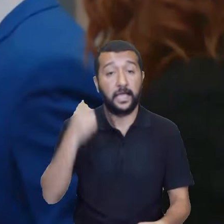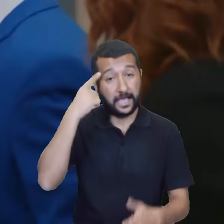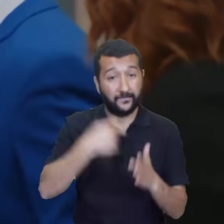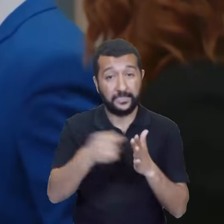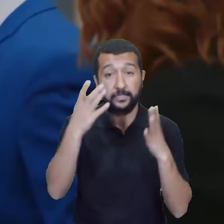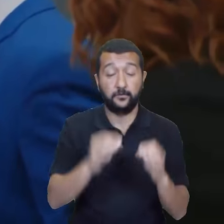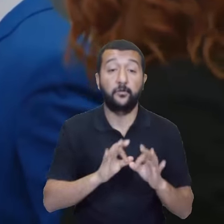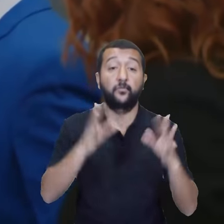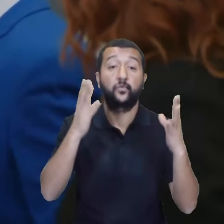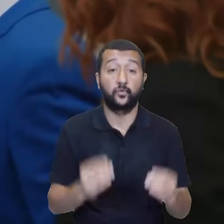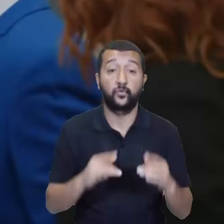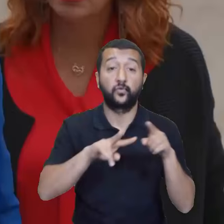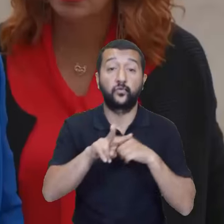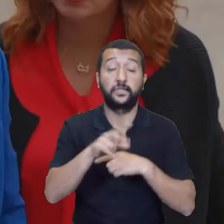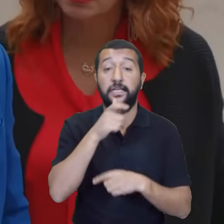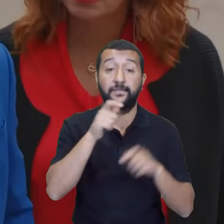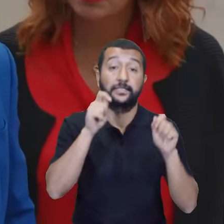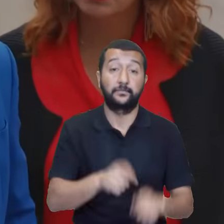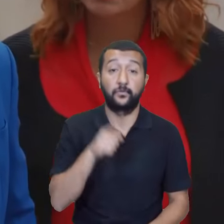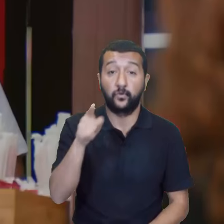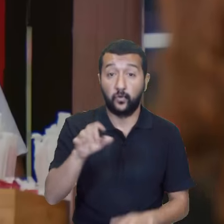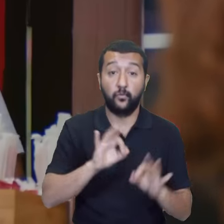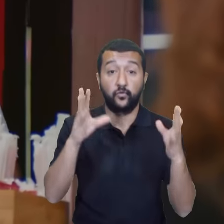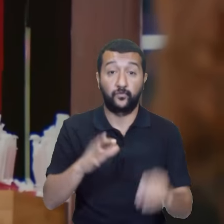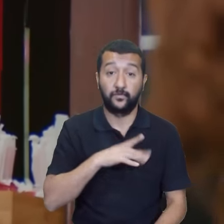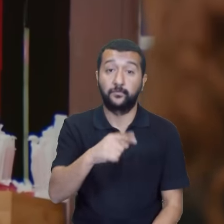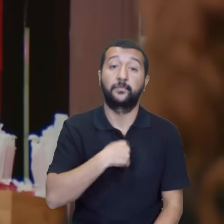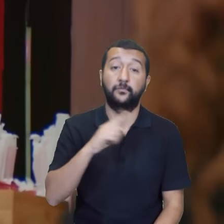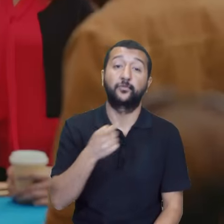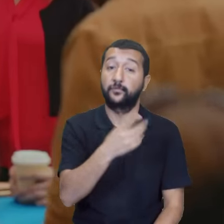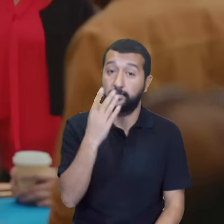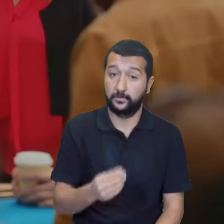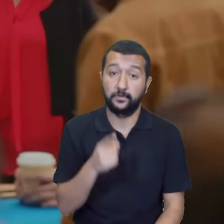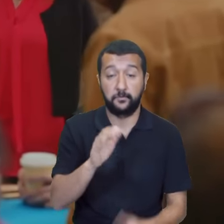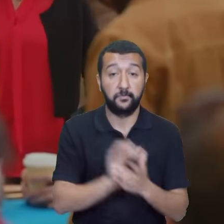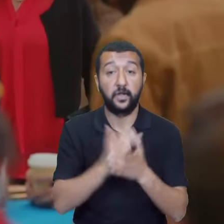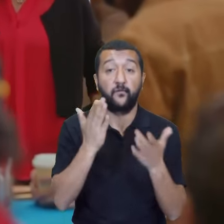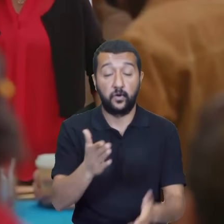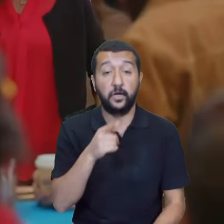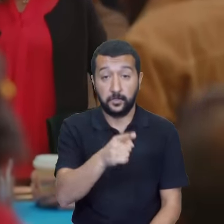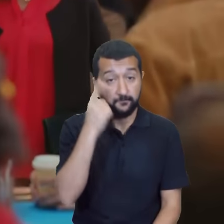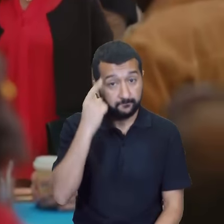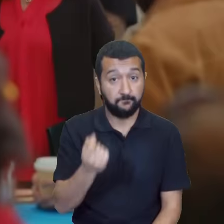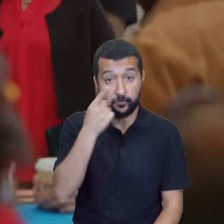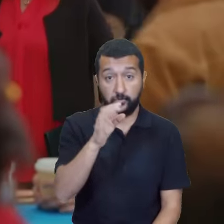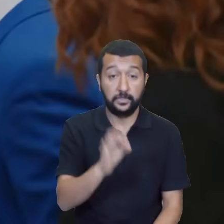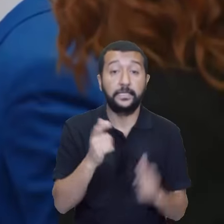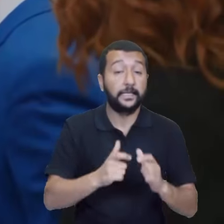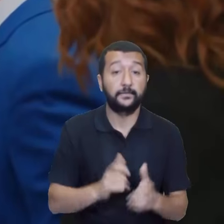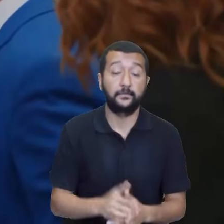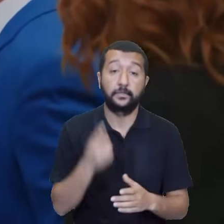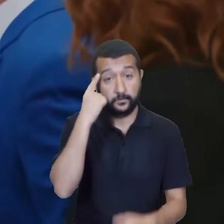silen müthiş yuvacık kahvesi. O aradaki müthiş var ya, onu ben buldum. Nasıl? Bravo, bravo. Yaratıcılık bunun